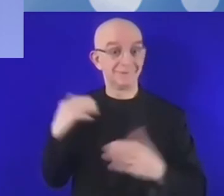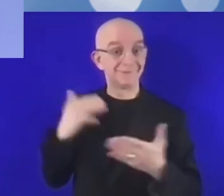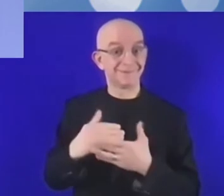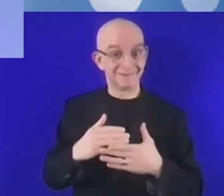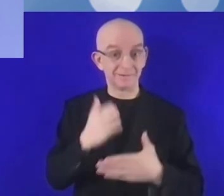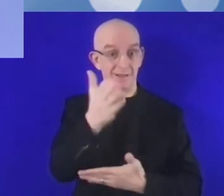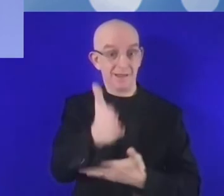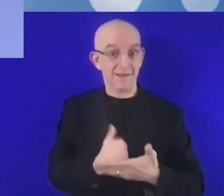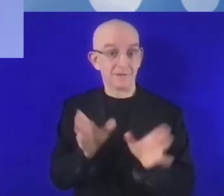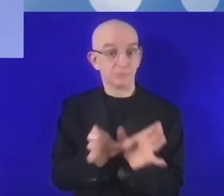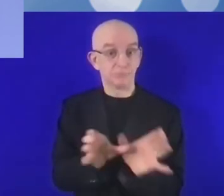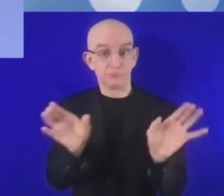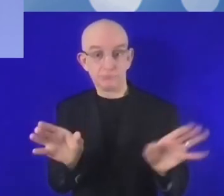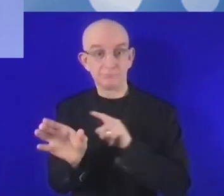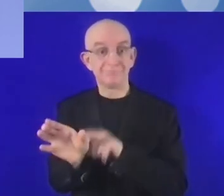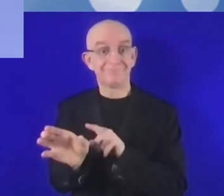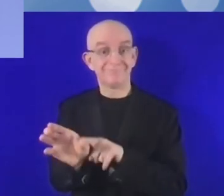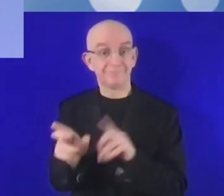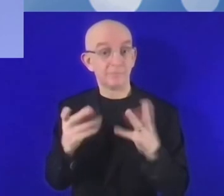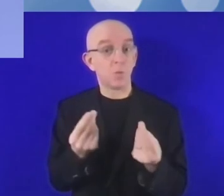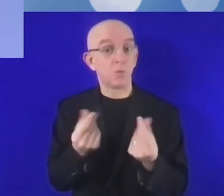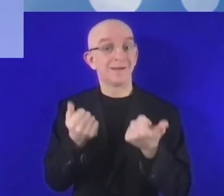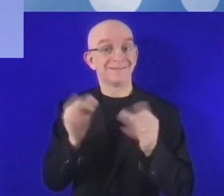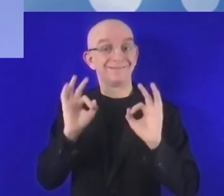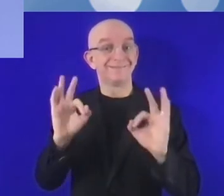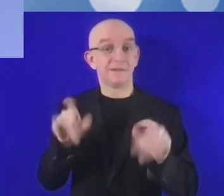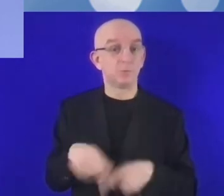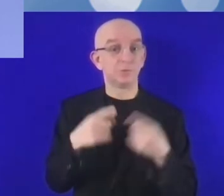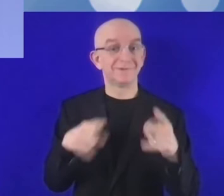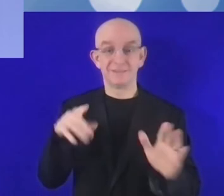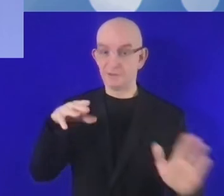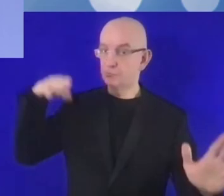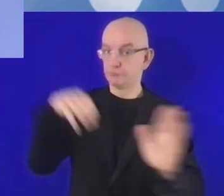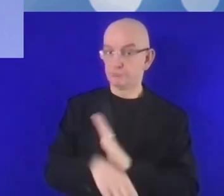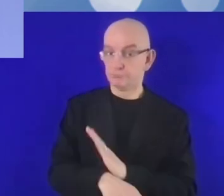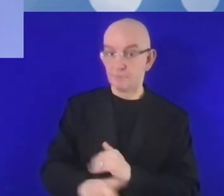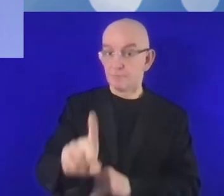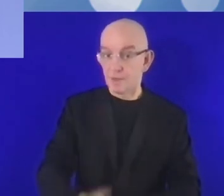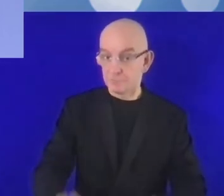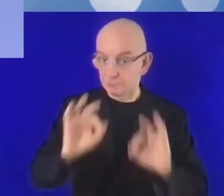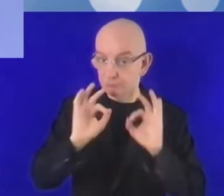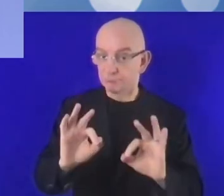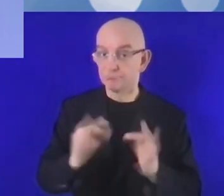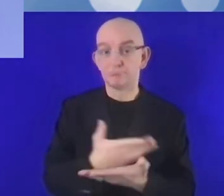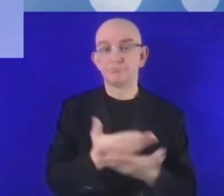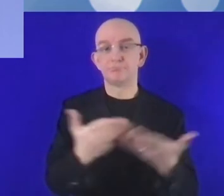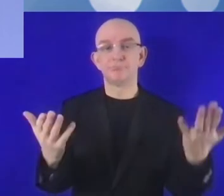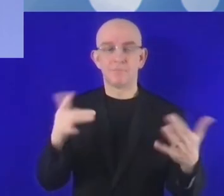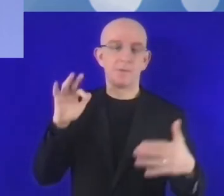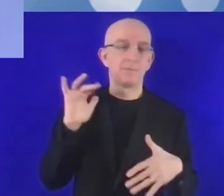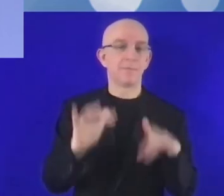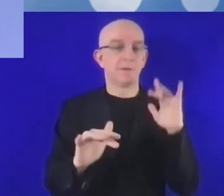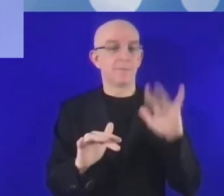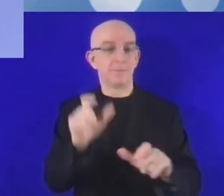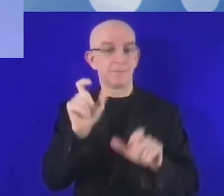eu affaire à une baisse de qualité de la musique, ce qui a mené à une situation où des milliards de gens